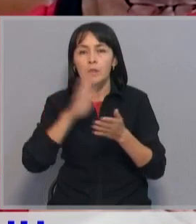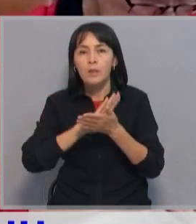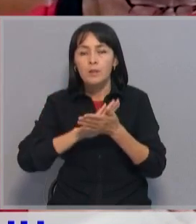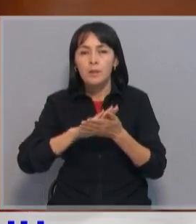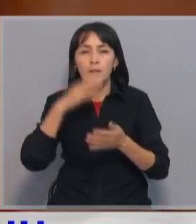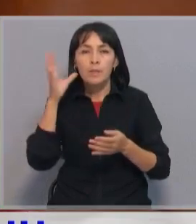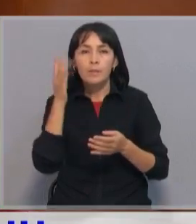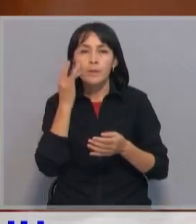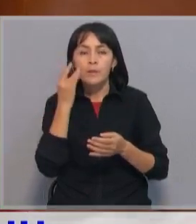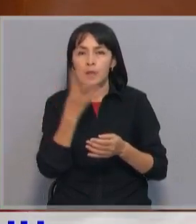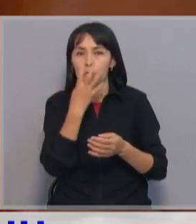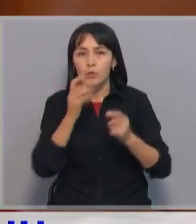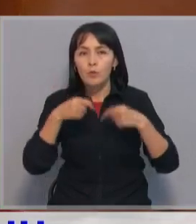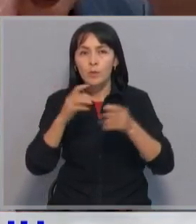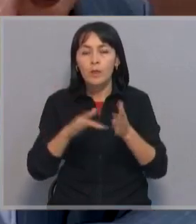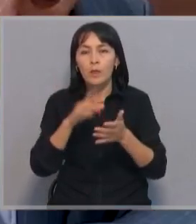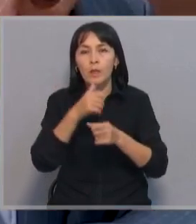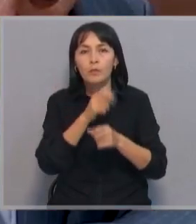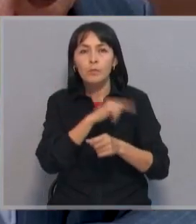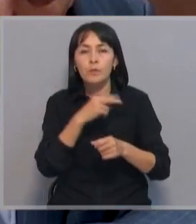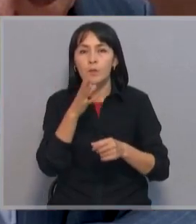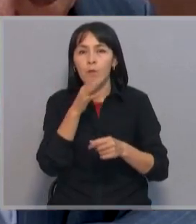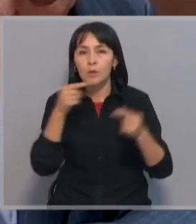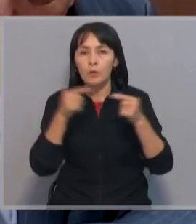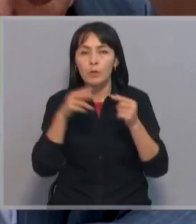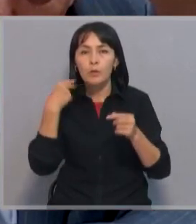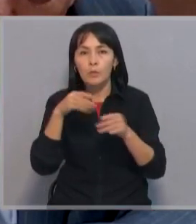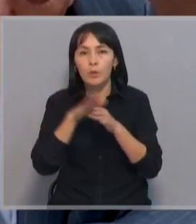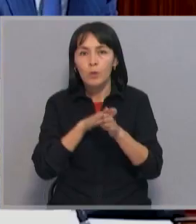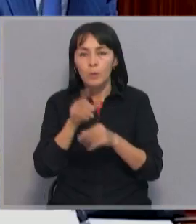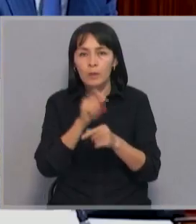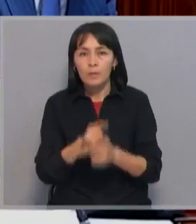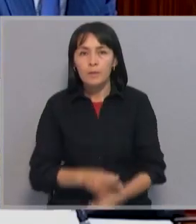жылумен қамтылатын болады. Қала әкімі жұмыстардың мезгілінде және сапалы орындалуын тапсырды.